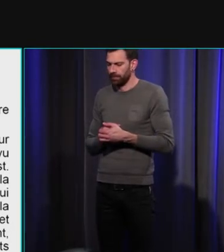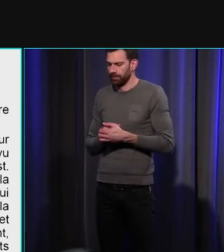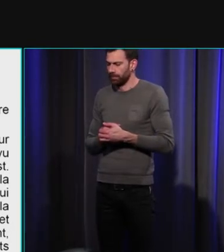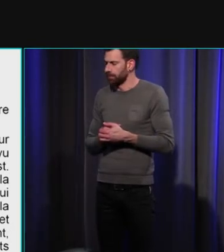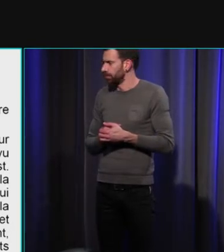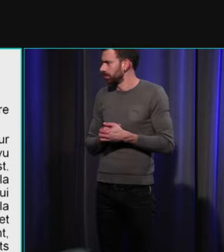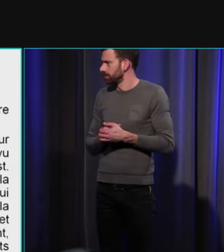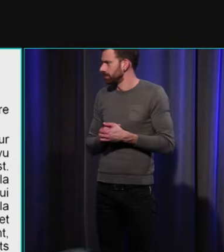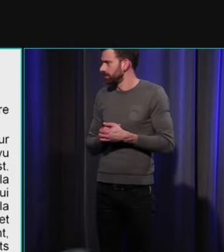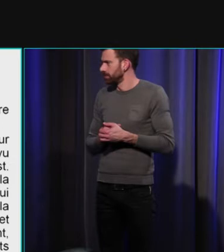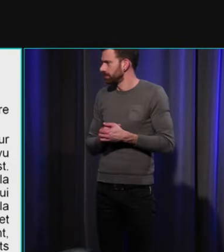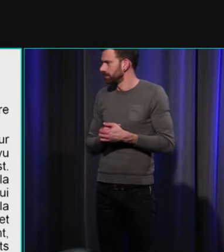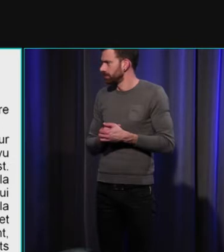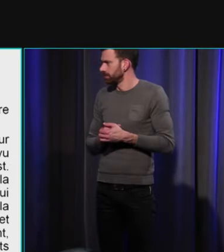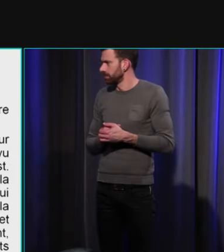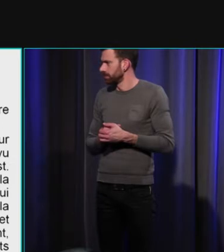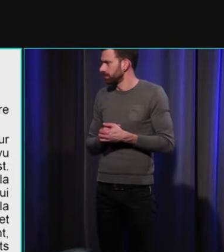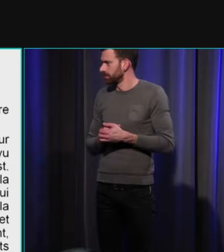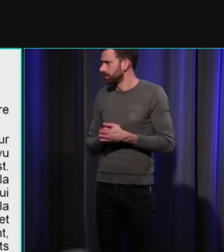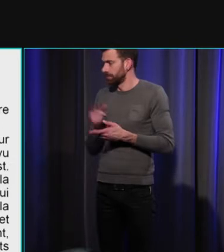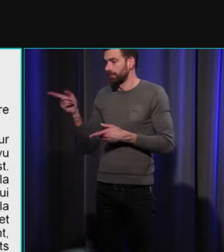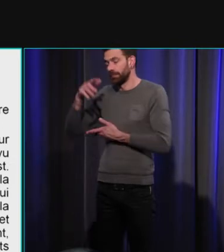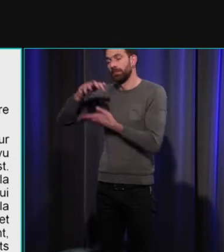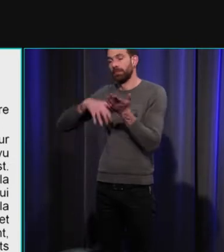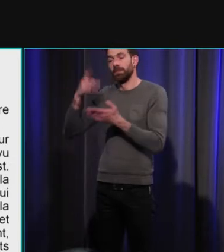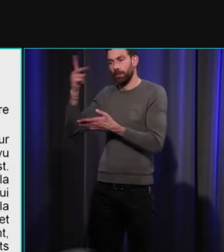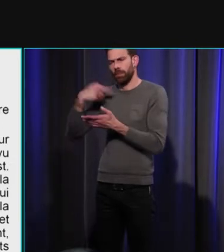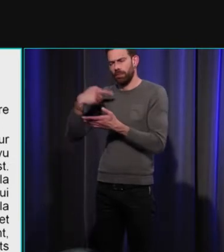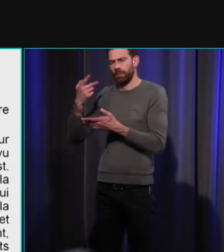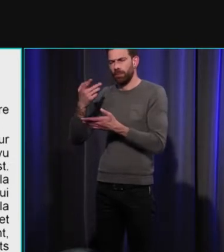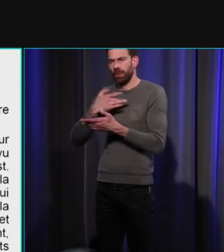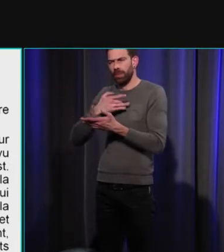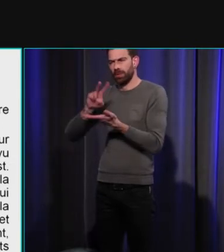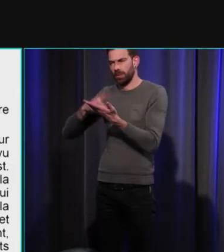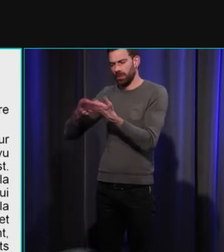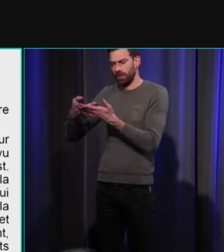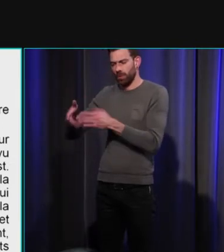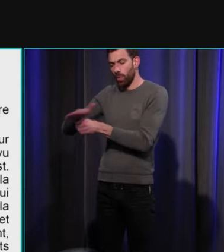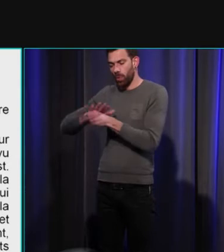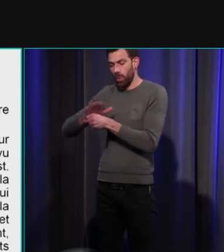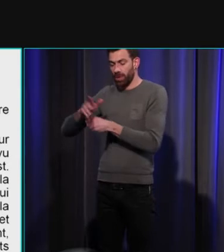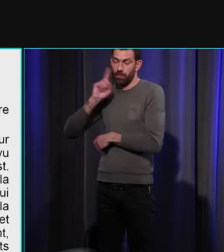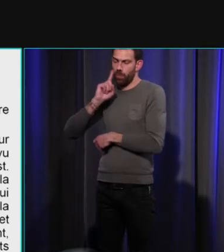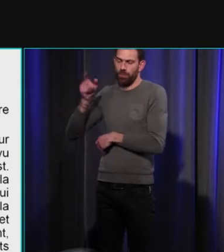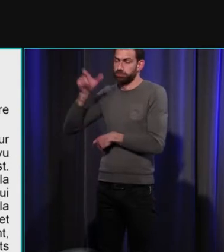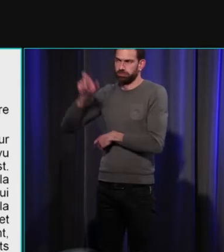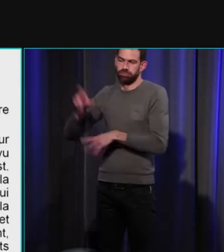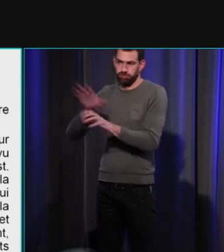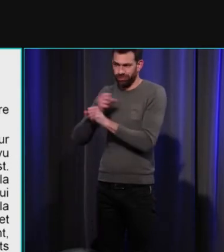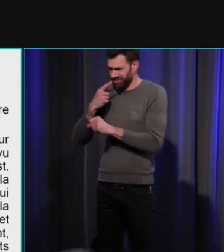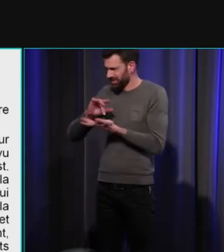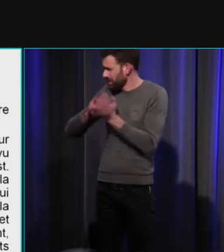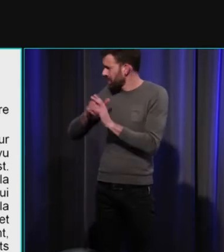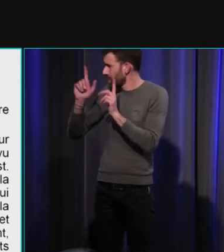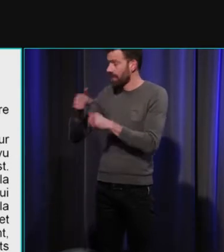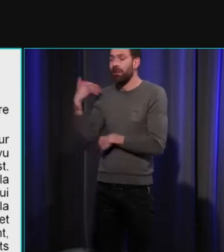dans sa courte et lui ces textes vos lettres vaut la peine d'être traduit intégralement parce qu'il est formidable tout y est ce que